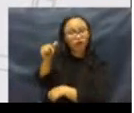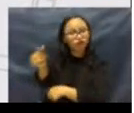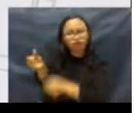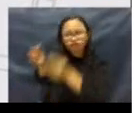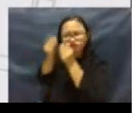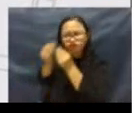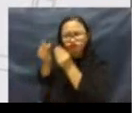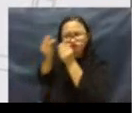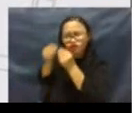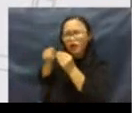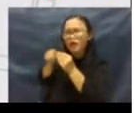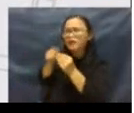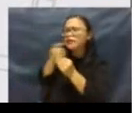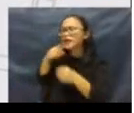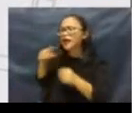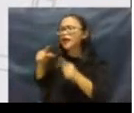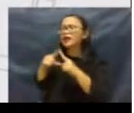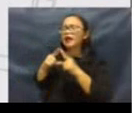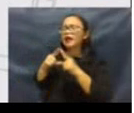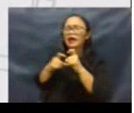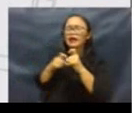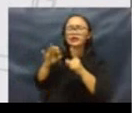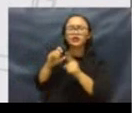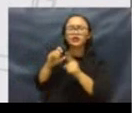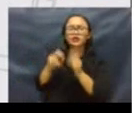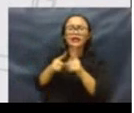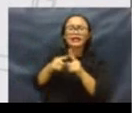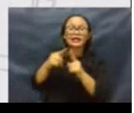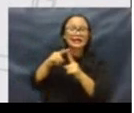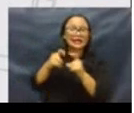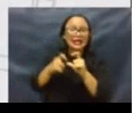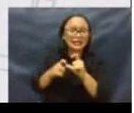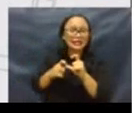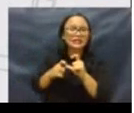tentang rasionalitas, karena itu adalah kebidangannya beliau.